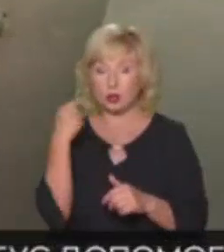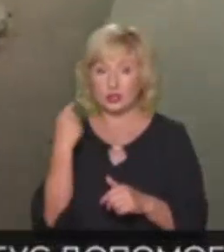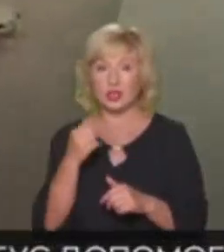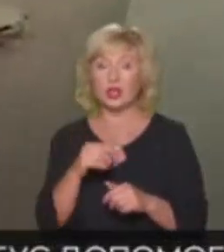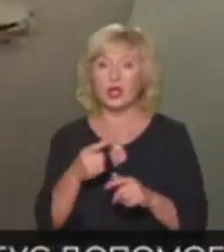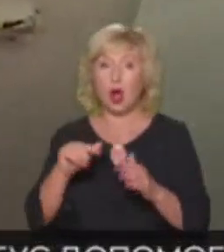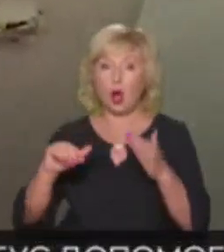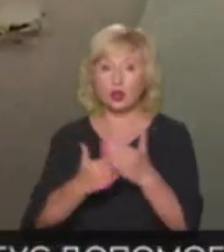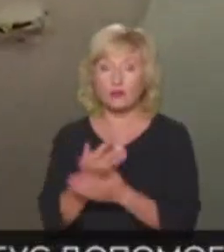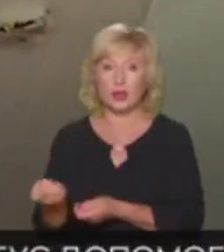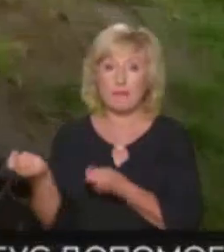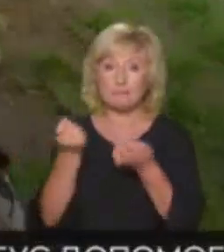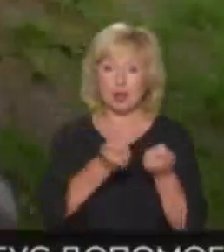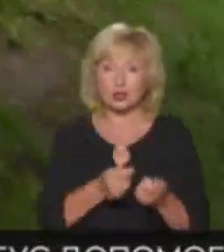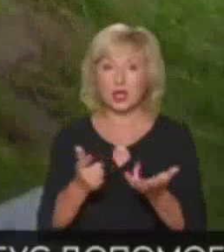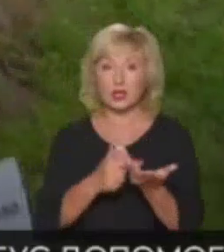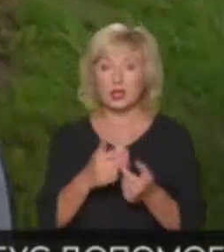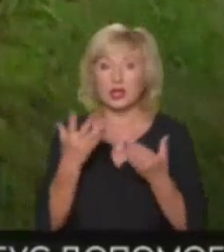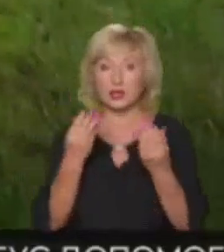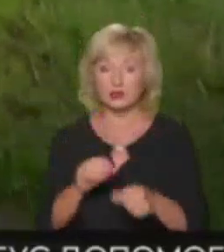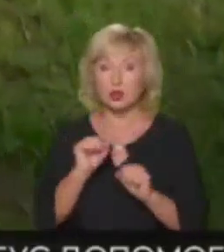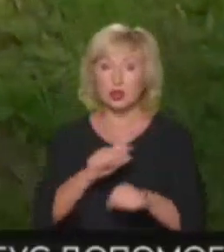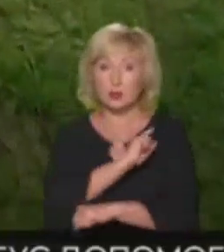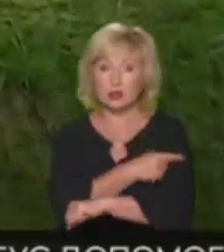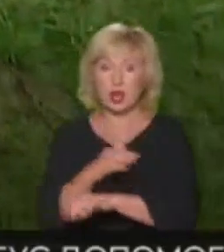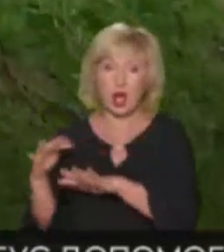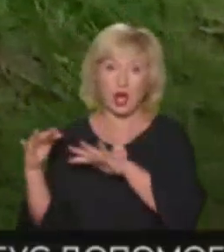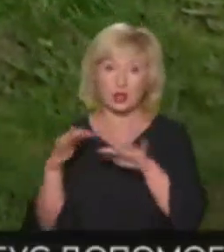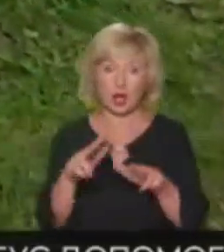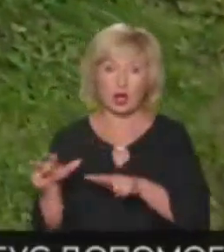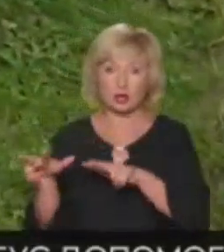оновлення поставок і за кілька днів знову можлива посилена атака, зазначила Гуменюк.